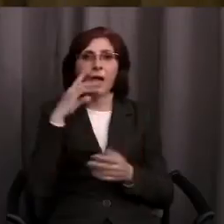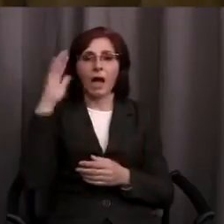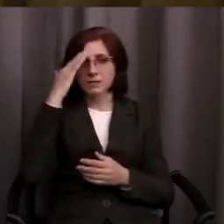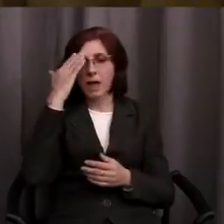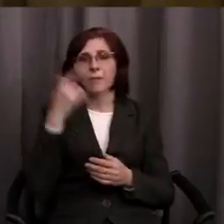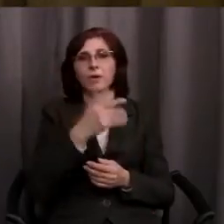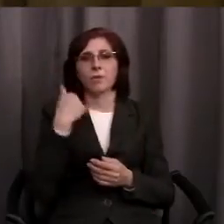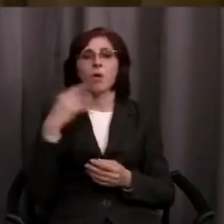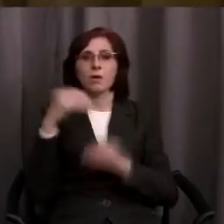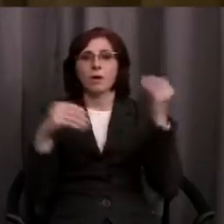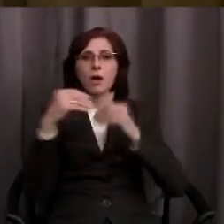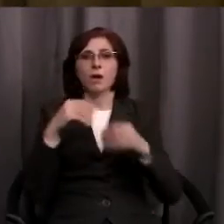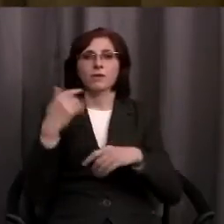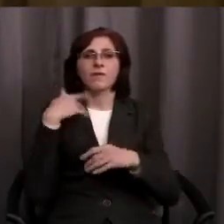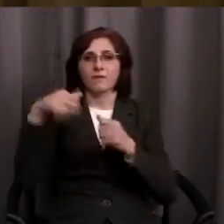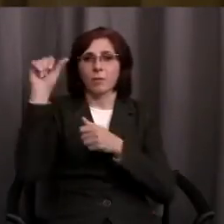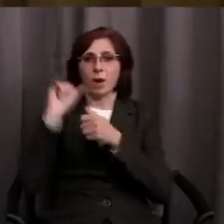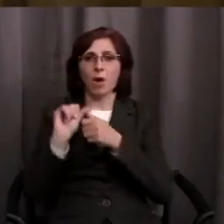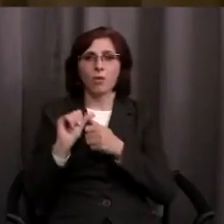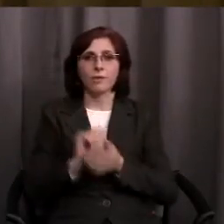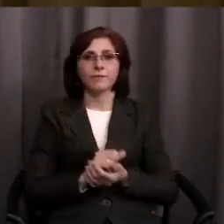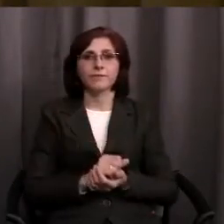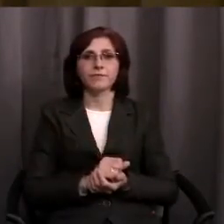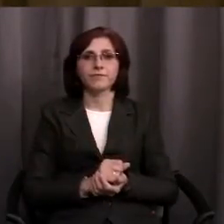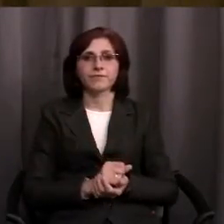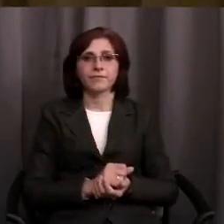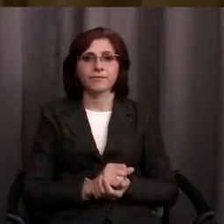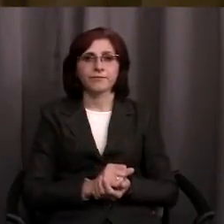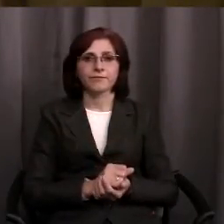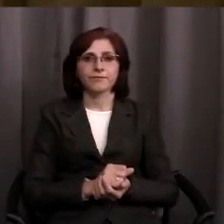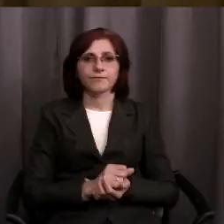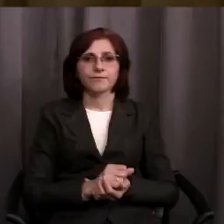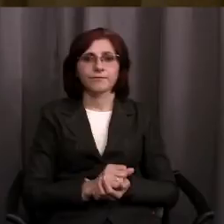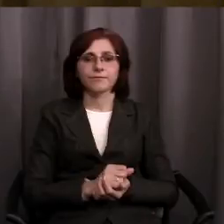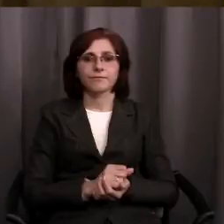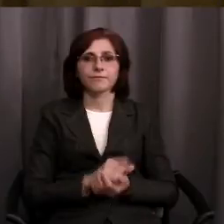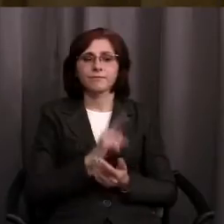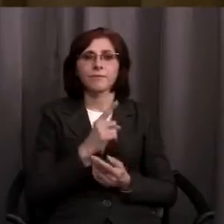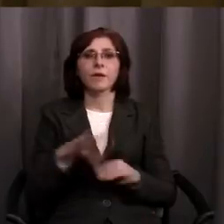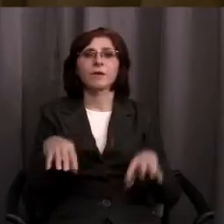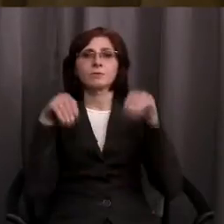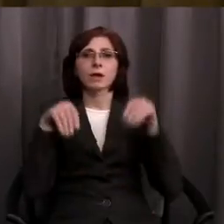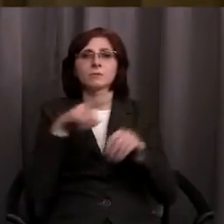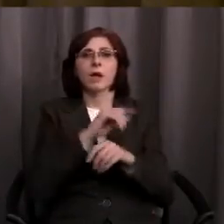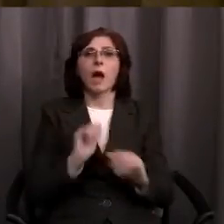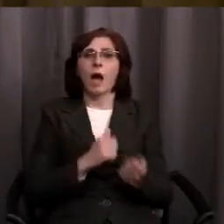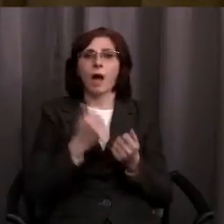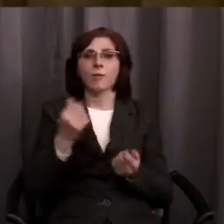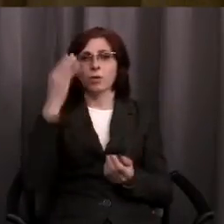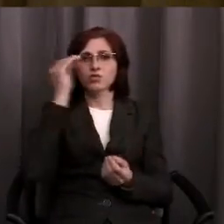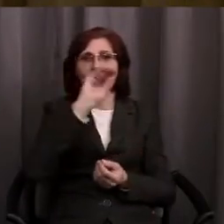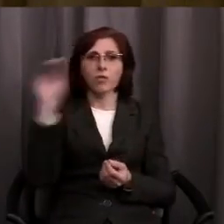został opracowany właśnie w ubiegłym roku. No, zaczynamy od tego, żeby jednak